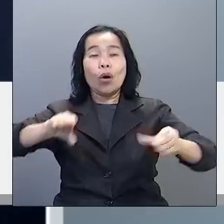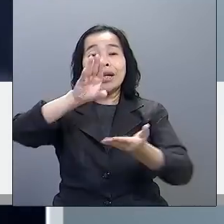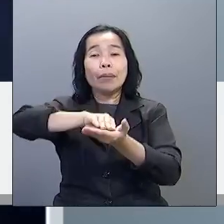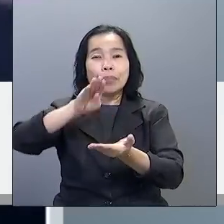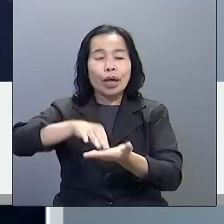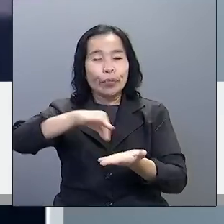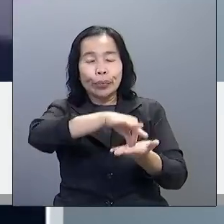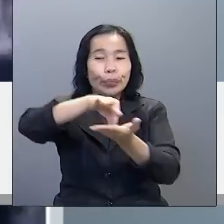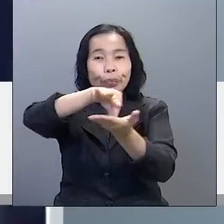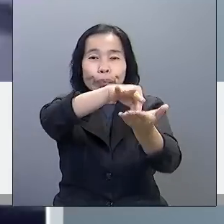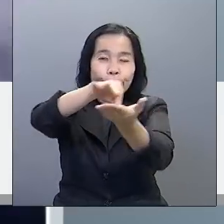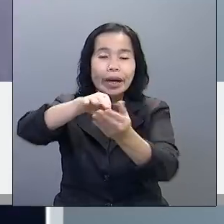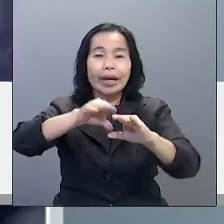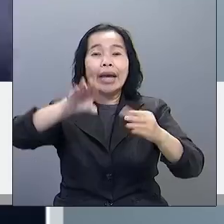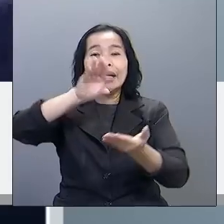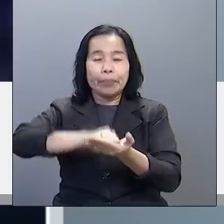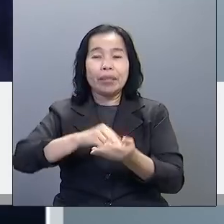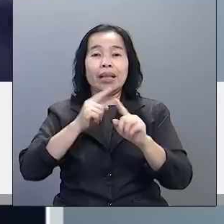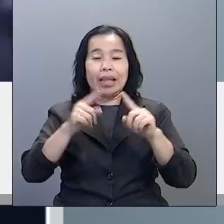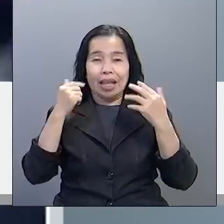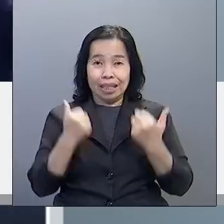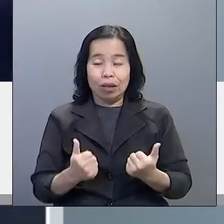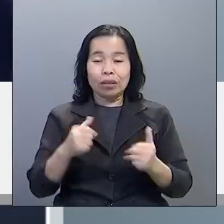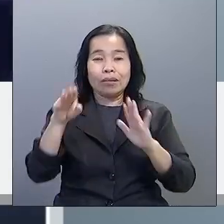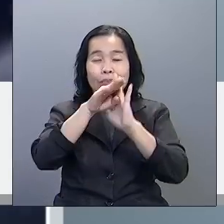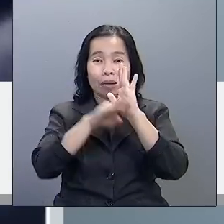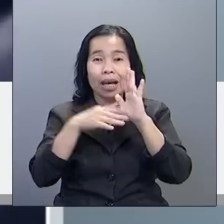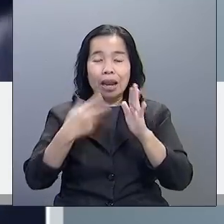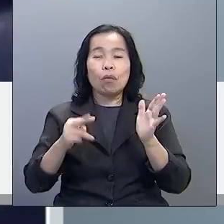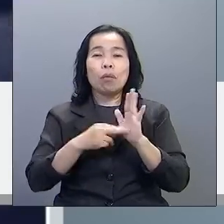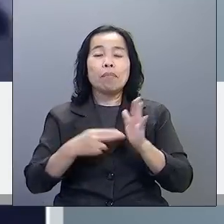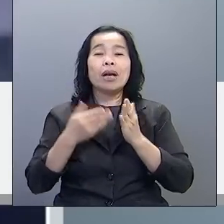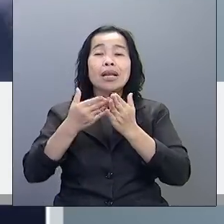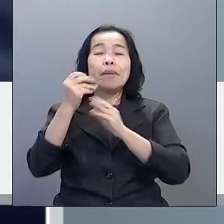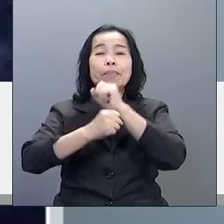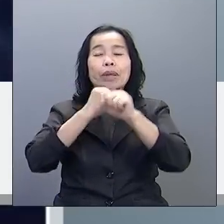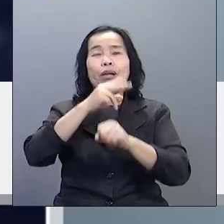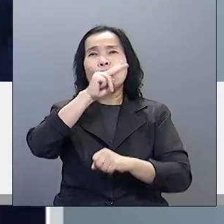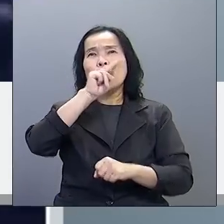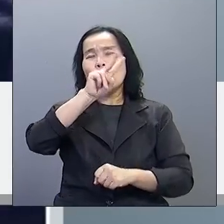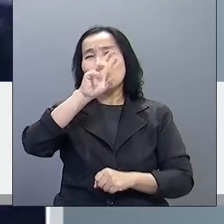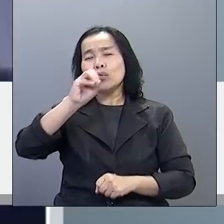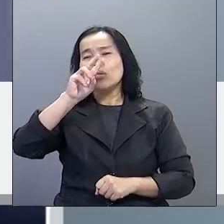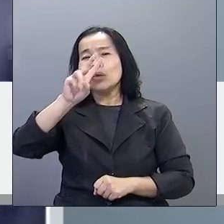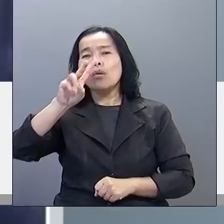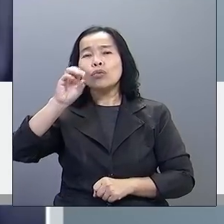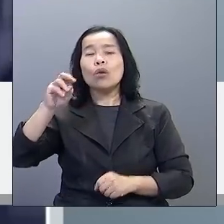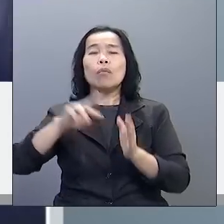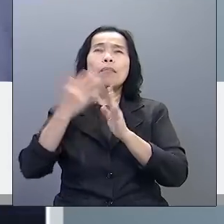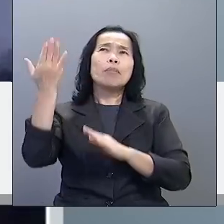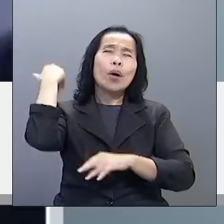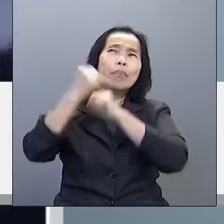างหรือ VDR หรือว่ากล่องดำนี่แหละค่ะแต่ข้อกำหนดนี้บังคับใช้เอากลางปี2002หรือว่า